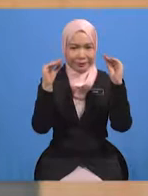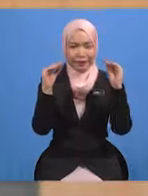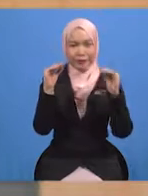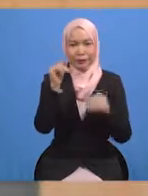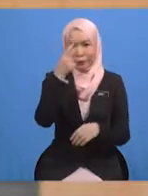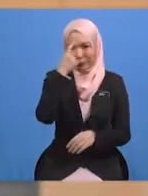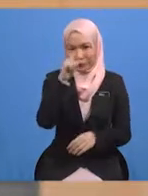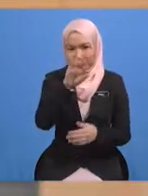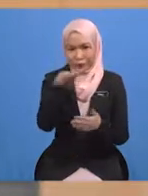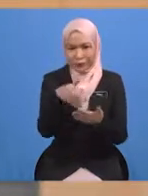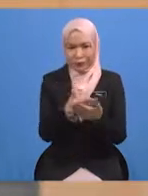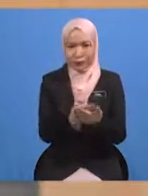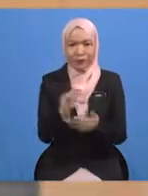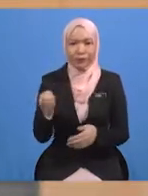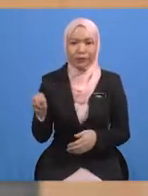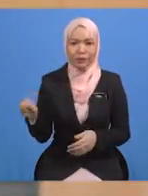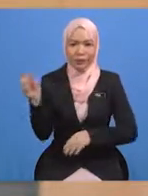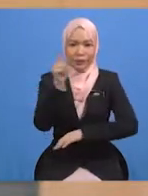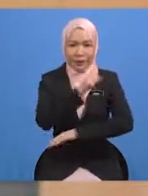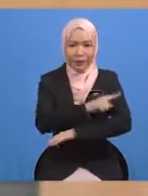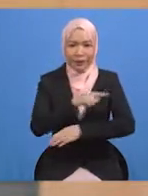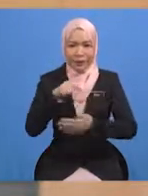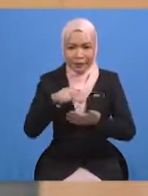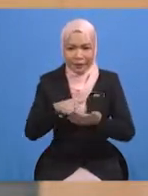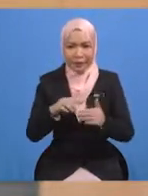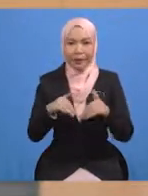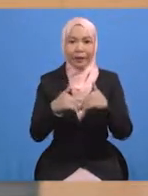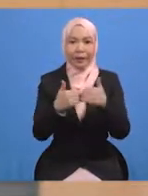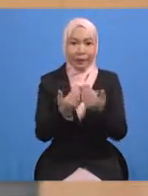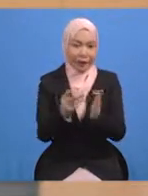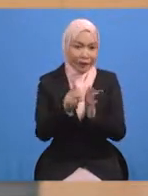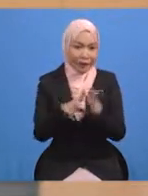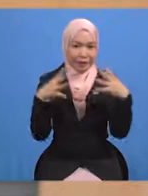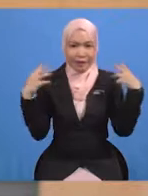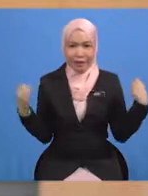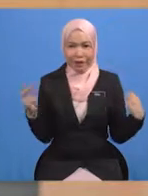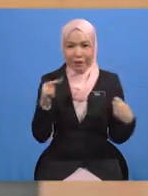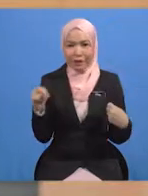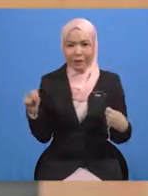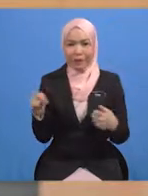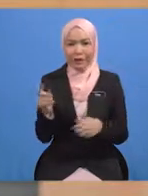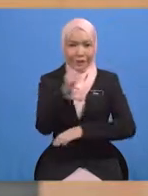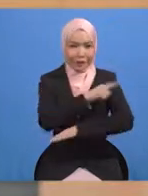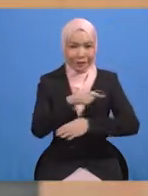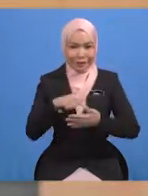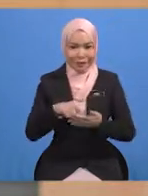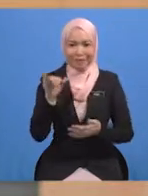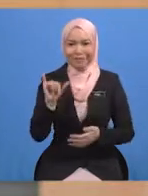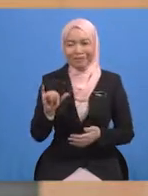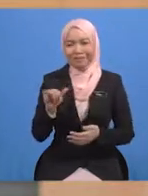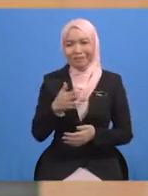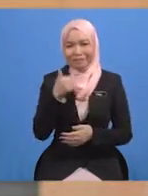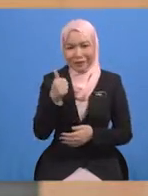semua pada hari yang berbahagia ini. Bagaimana dengan kesihatan murid-murid semua pada hari ini? Ya,